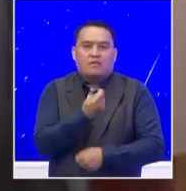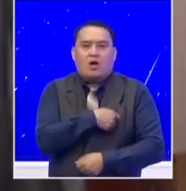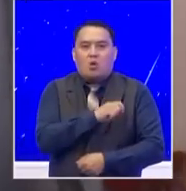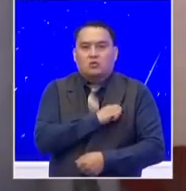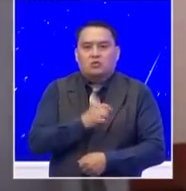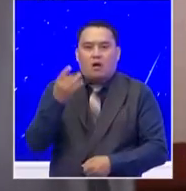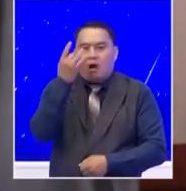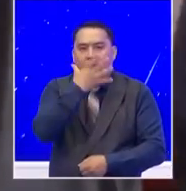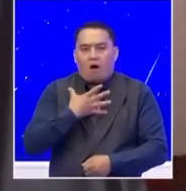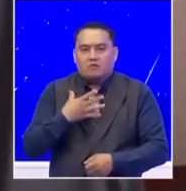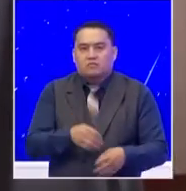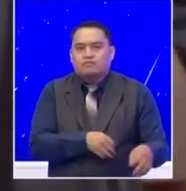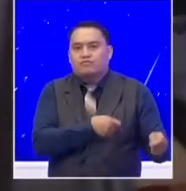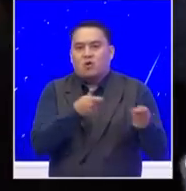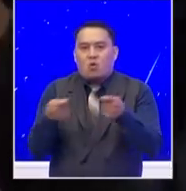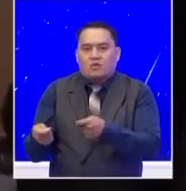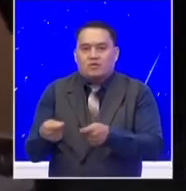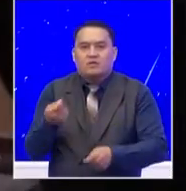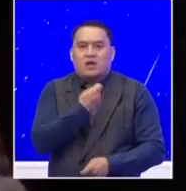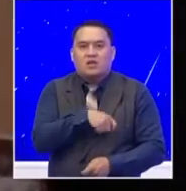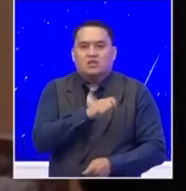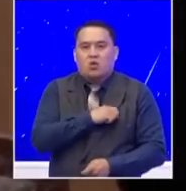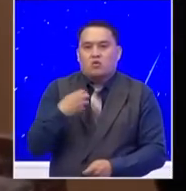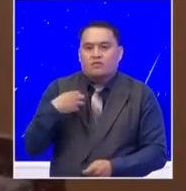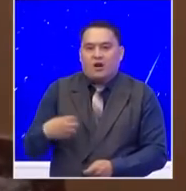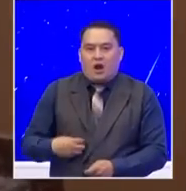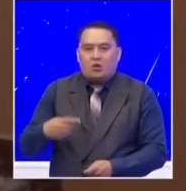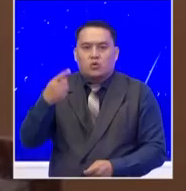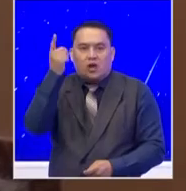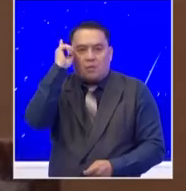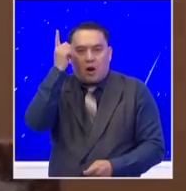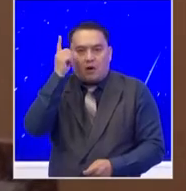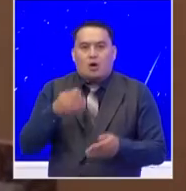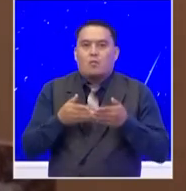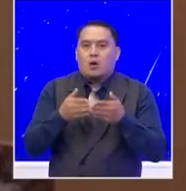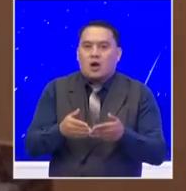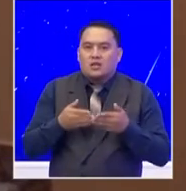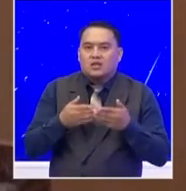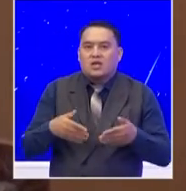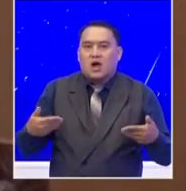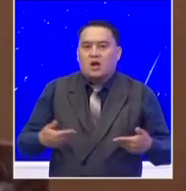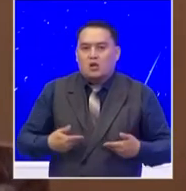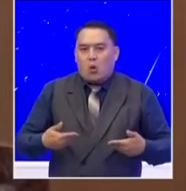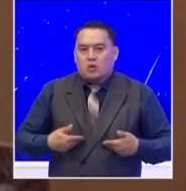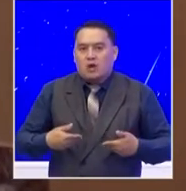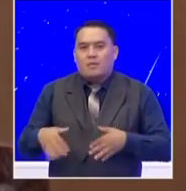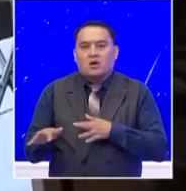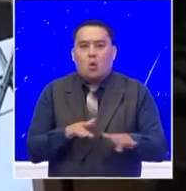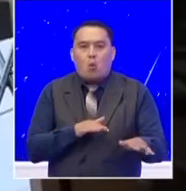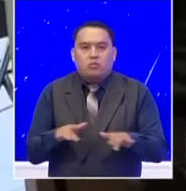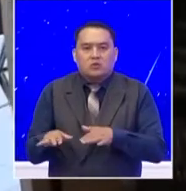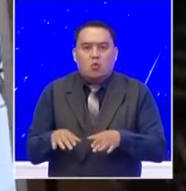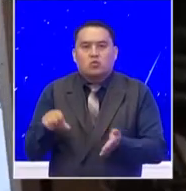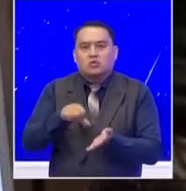десятки африканцев, переправлявших нелегалов из Испании во Францию, Германию, Португалию и Нидерланды. В ходе операции, проведенной